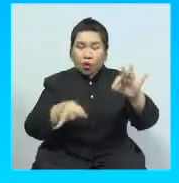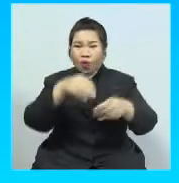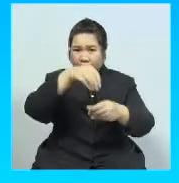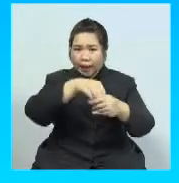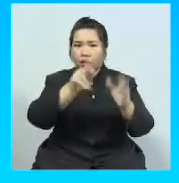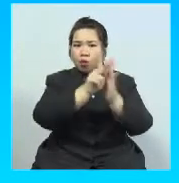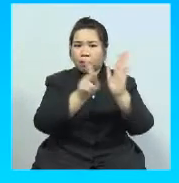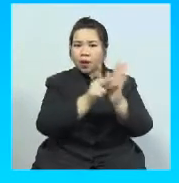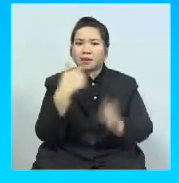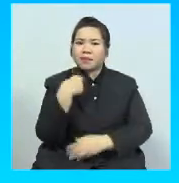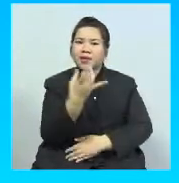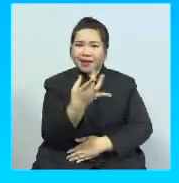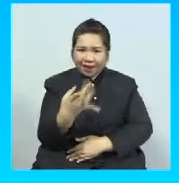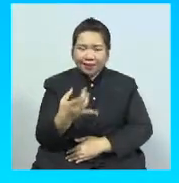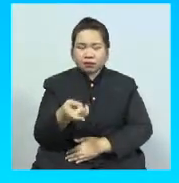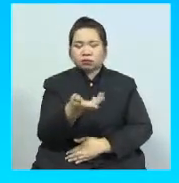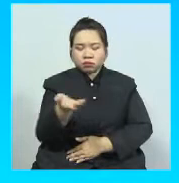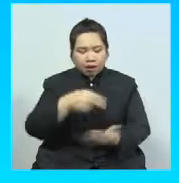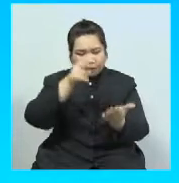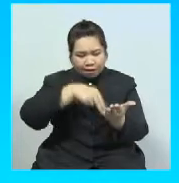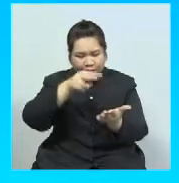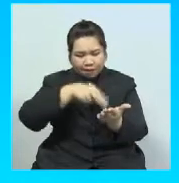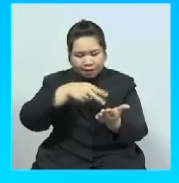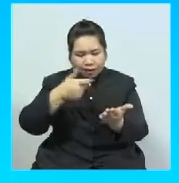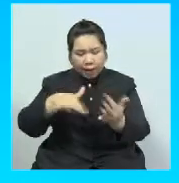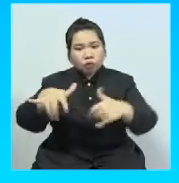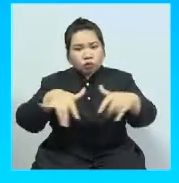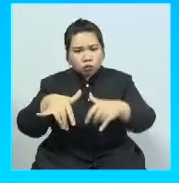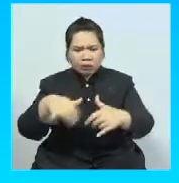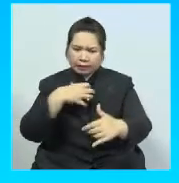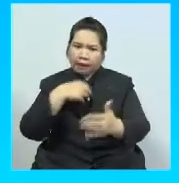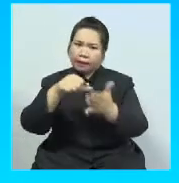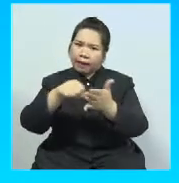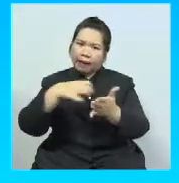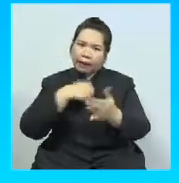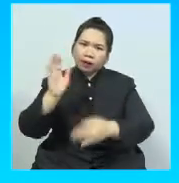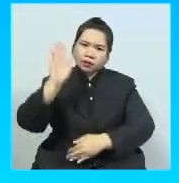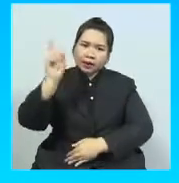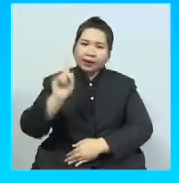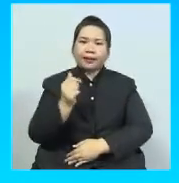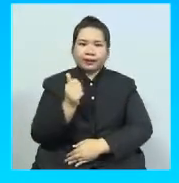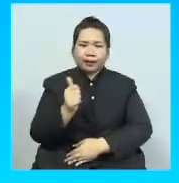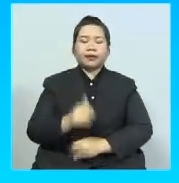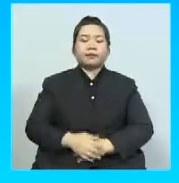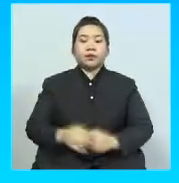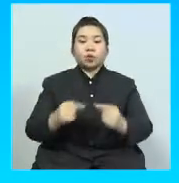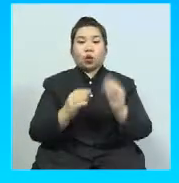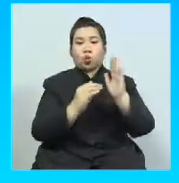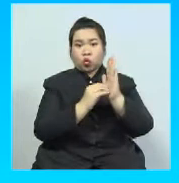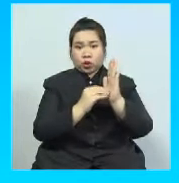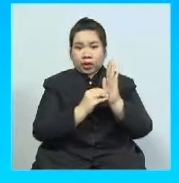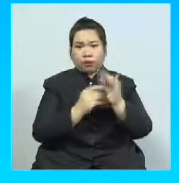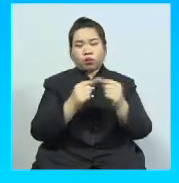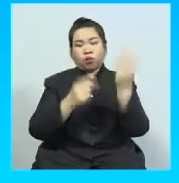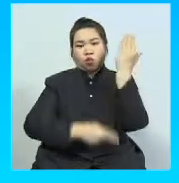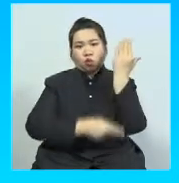างๆแล้วก็เปิดเวทีค่ะเพื่อที่จะรับฟังความคิดเห็นของพี่น้องประชาชนโดยทั่วไปโดยในกรุงเทพมหานครนะคะก็จะเปิดเว